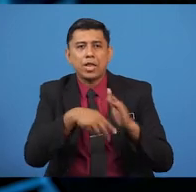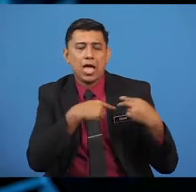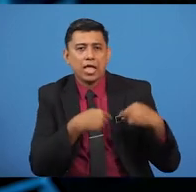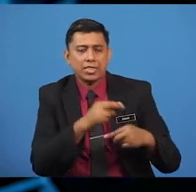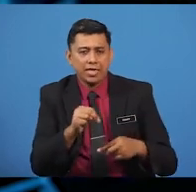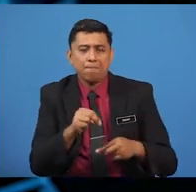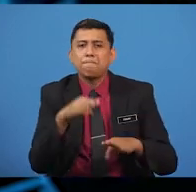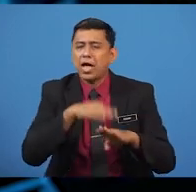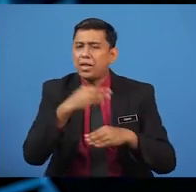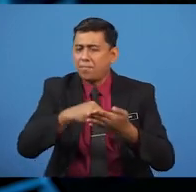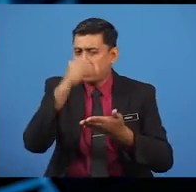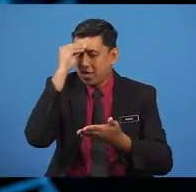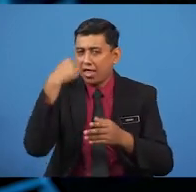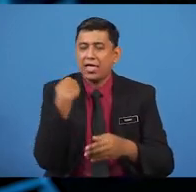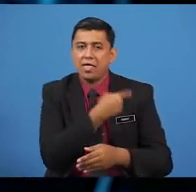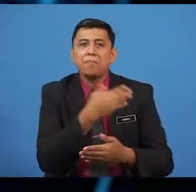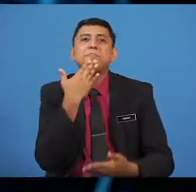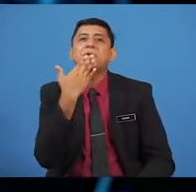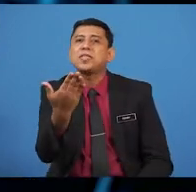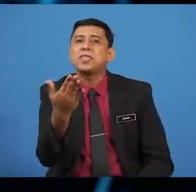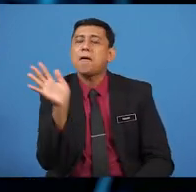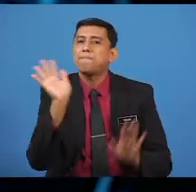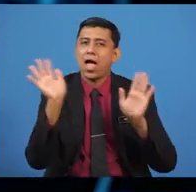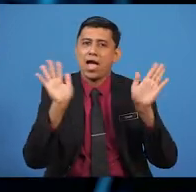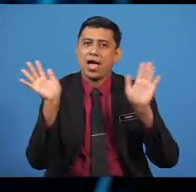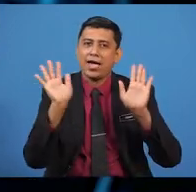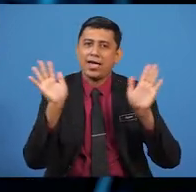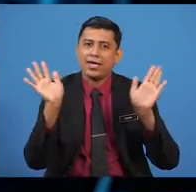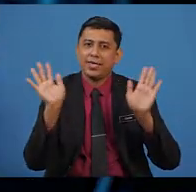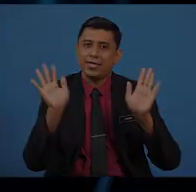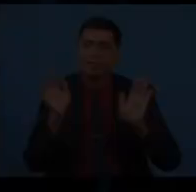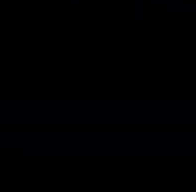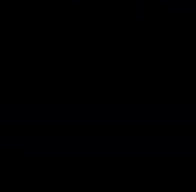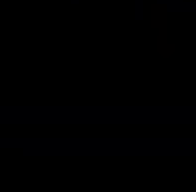diberikan kepada pembelajaran kita. Sekian, terima kasih. Bye.